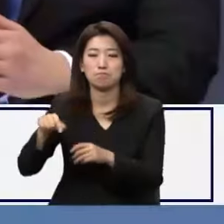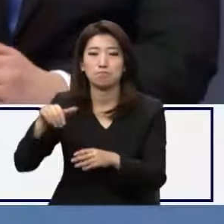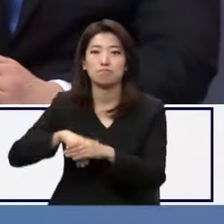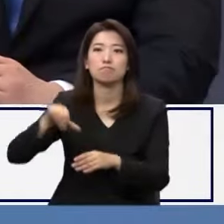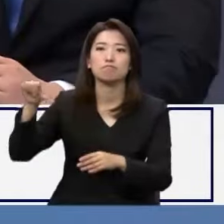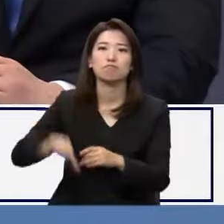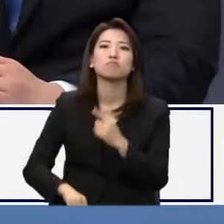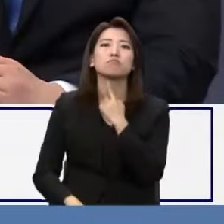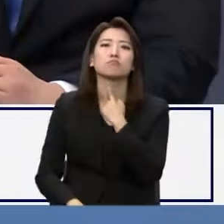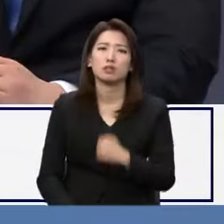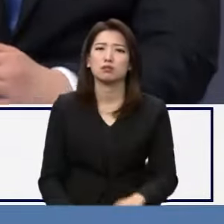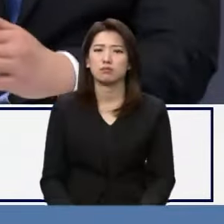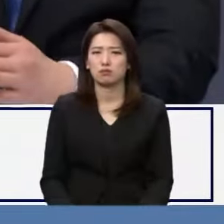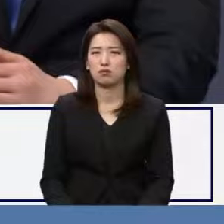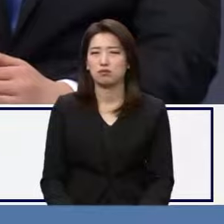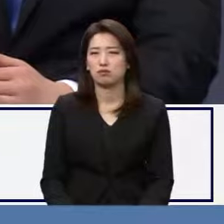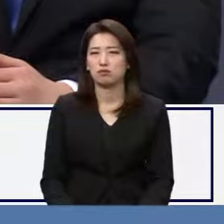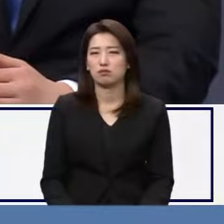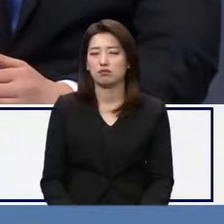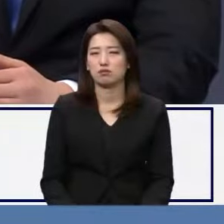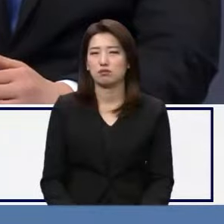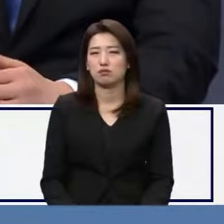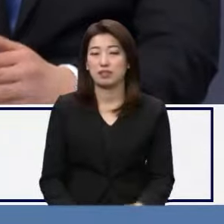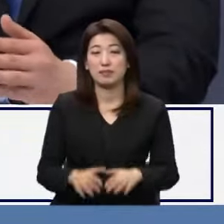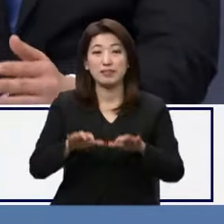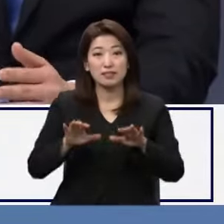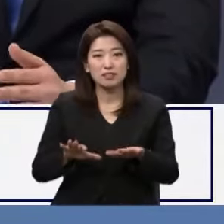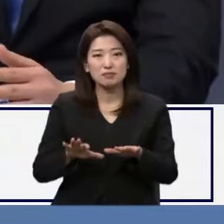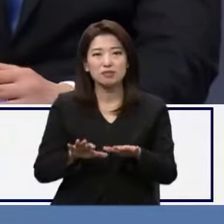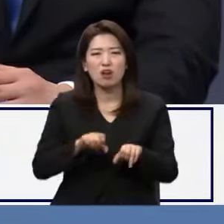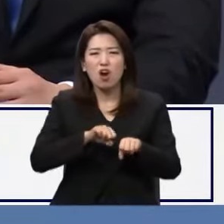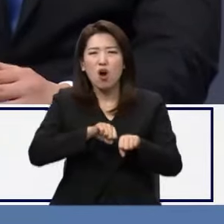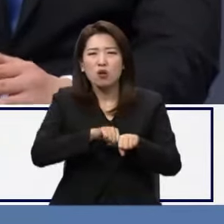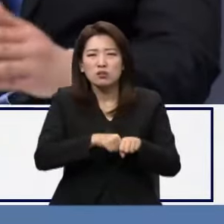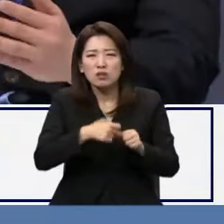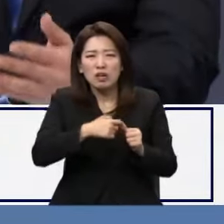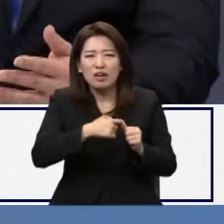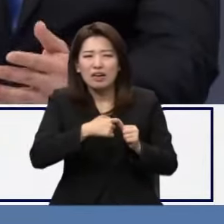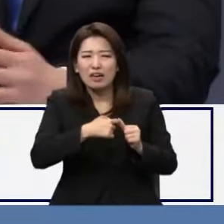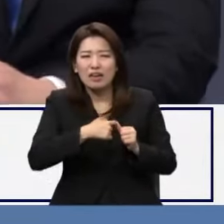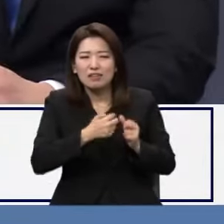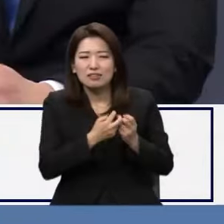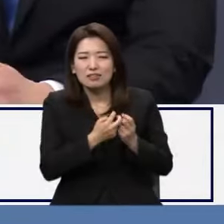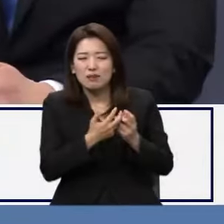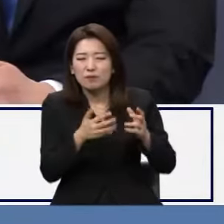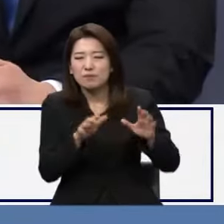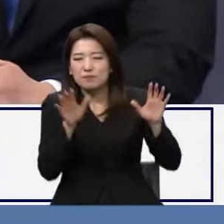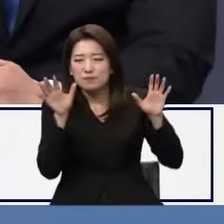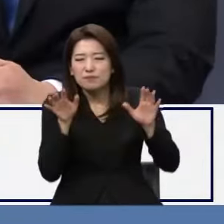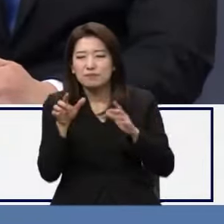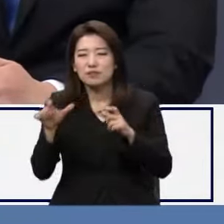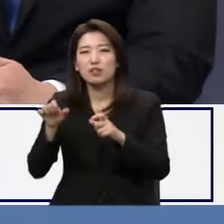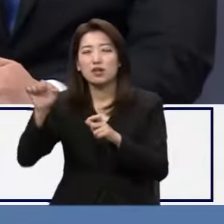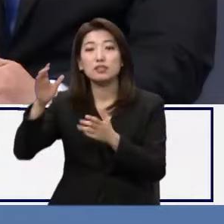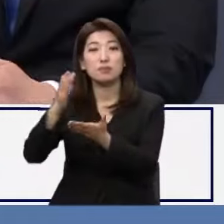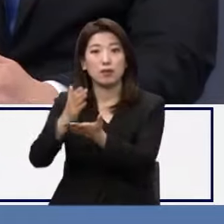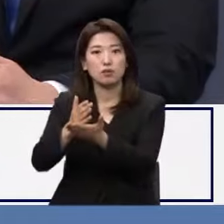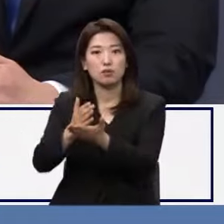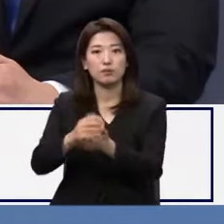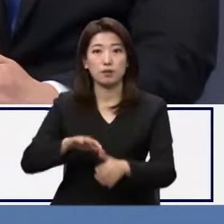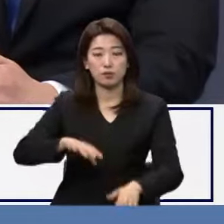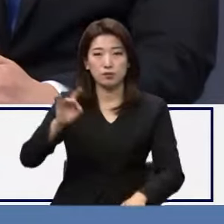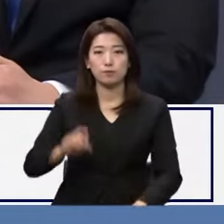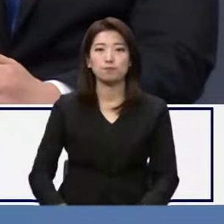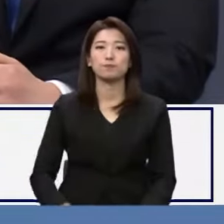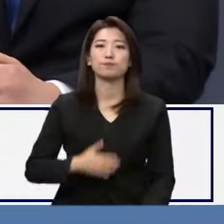저희 중진의원들께서 헌신하는 모습으로 험지 출마를 하겠다 도전지수 격전을 벌어 보겠다 이렇게